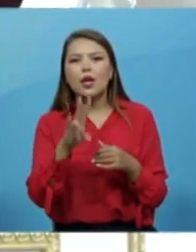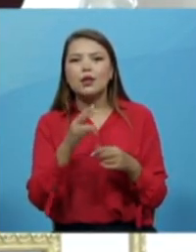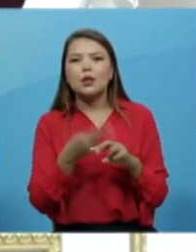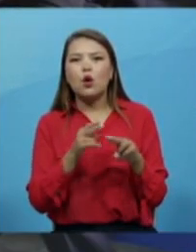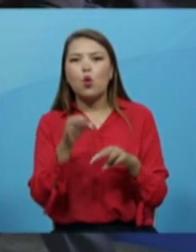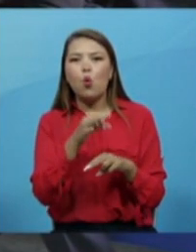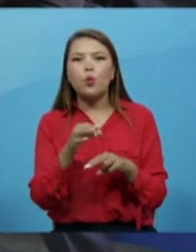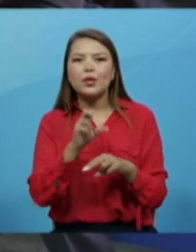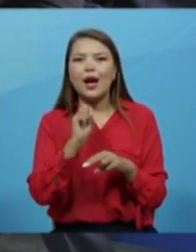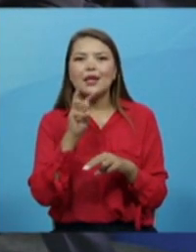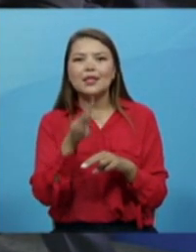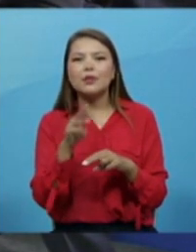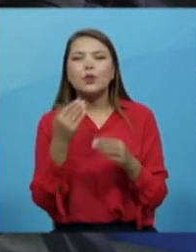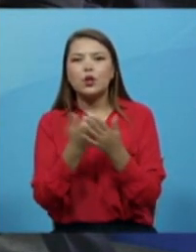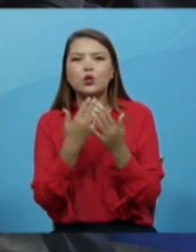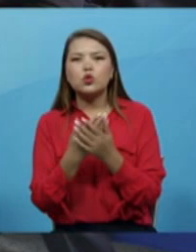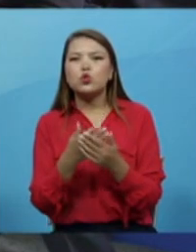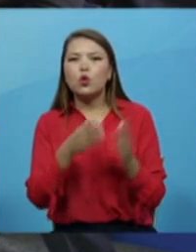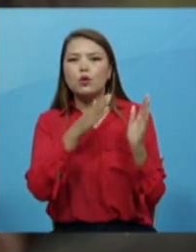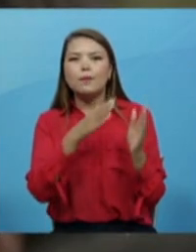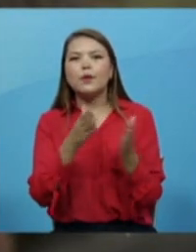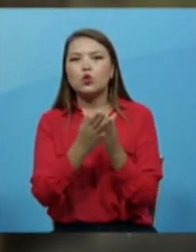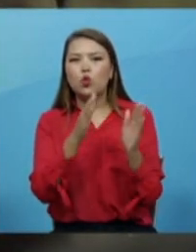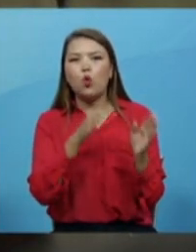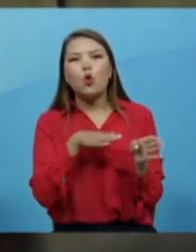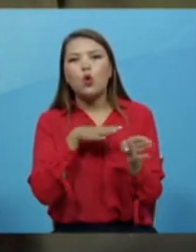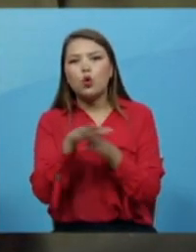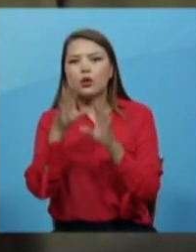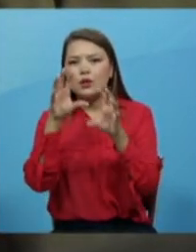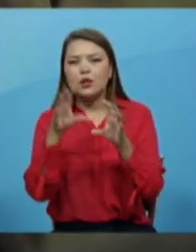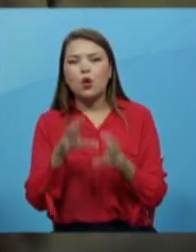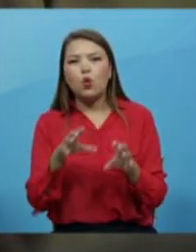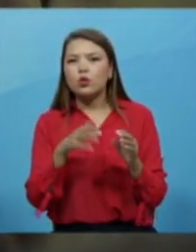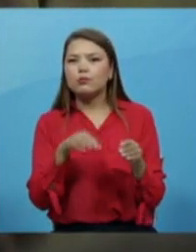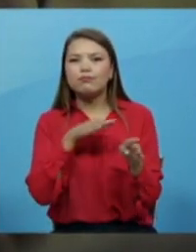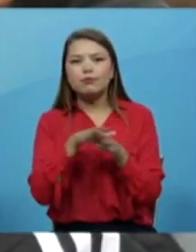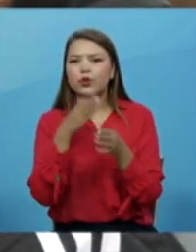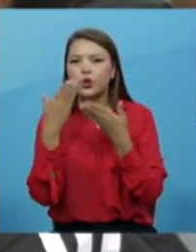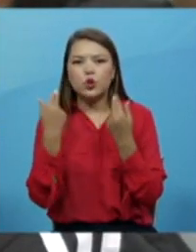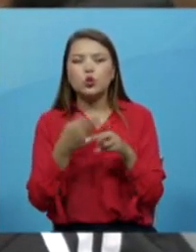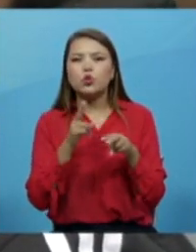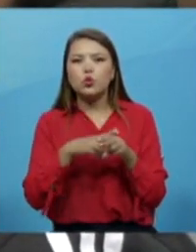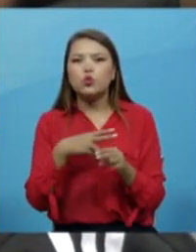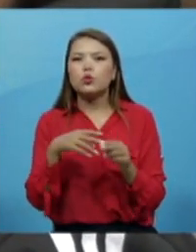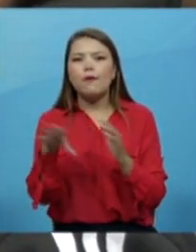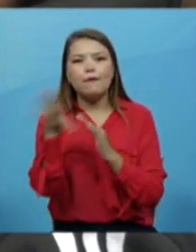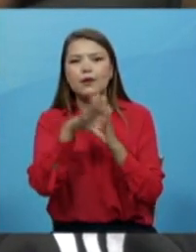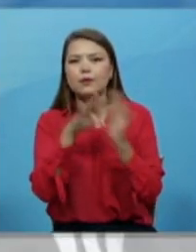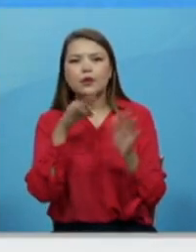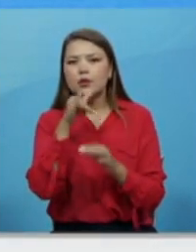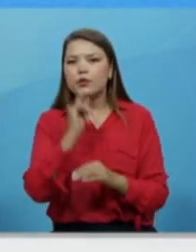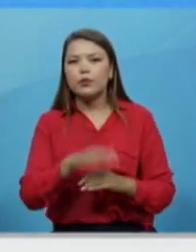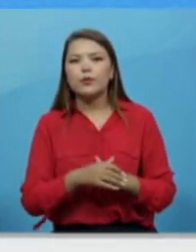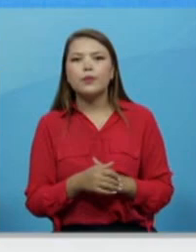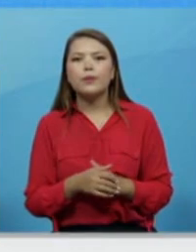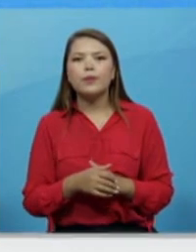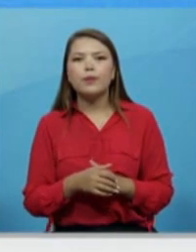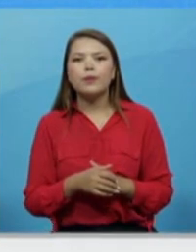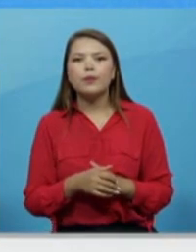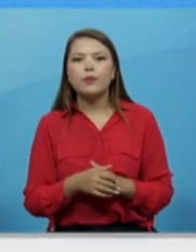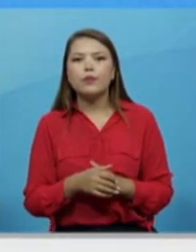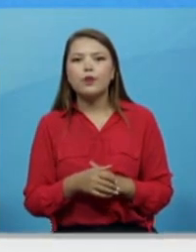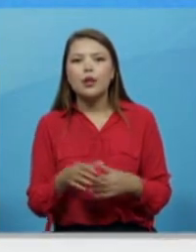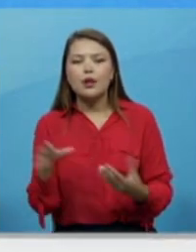Облыс әкімі жұмыс беруші талапқа сай келмейтін азаматты мекемеге қабылдамауға құқылы екенін тілге тие кетті.